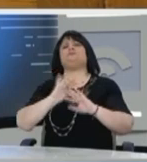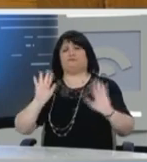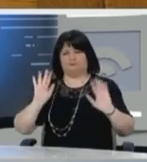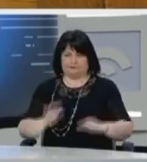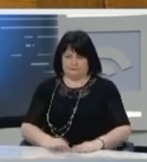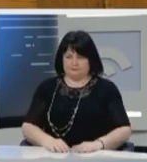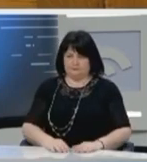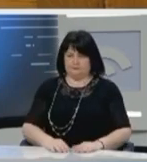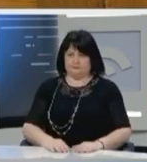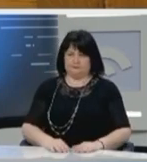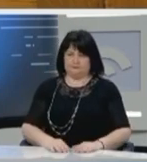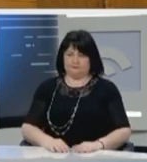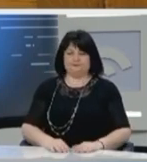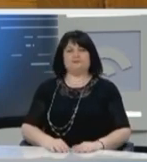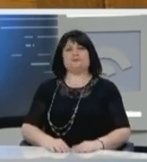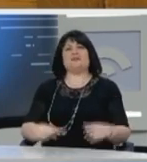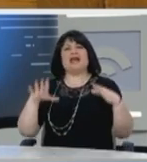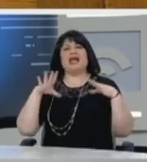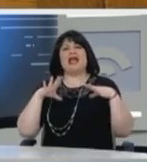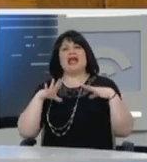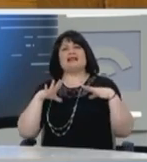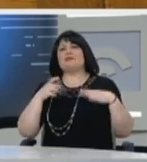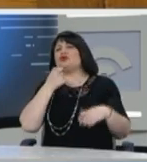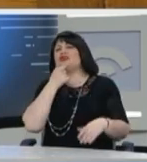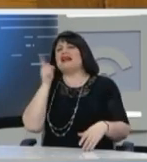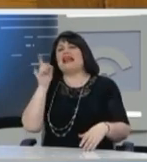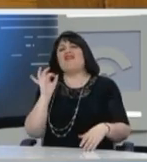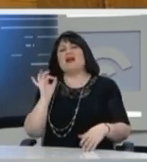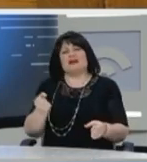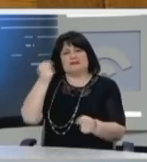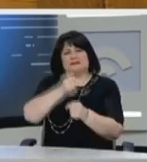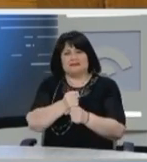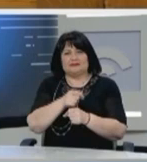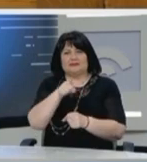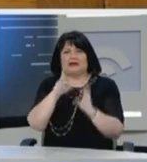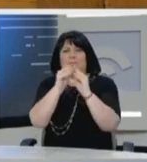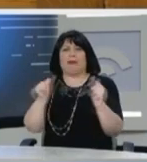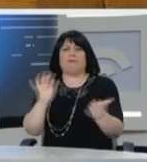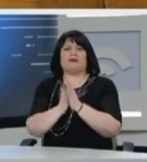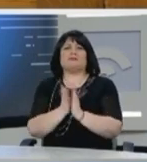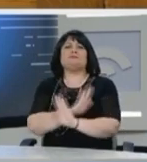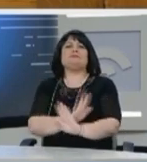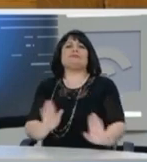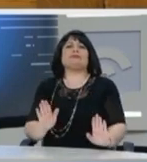την τύχη. Υπήρχε ένας έτοιμος να κυβερνήσει στην Αγγλία, ο οποίος εξυφανίστηκε από το χάρτη.